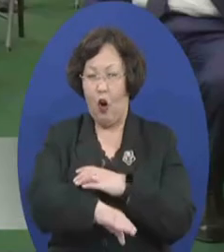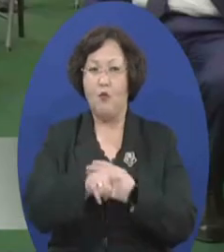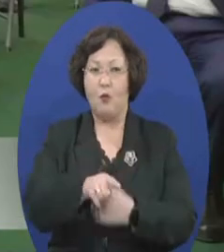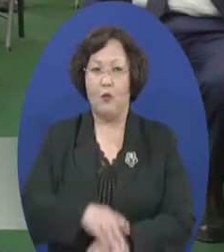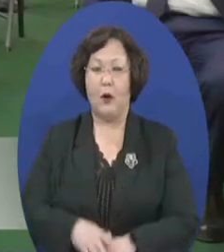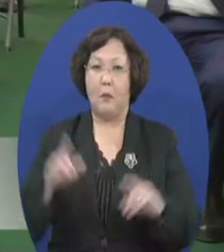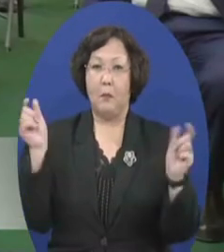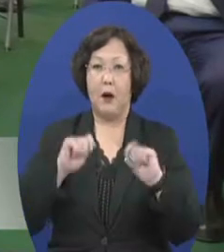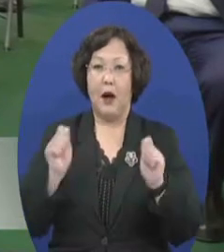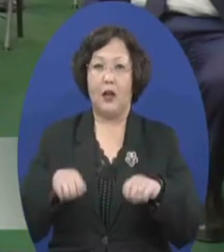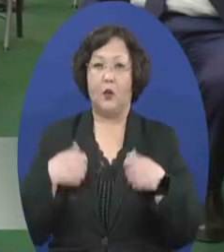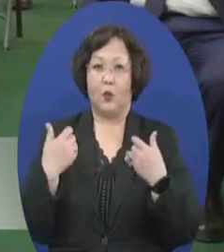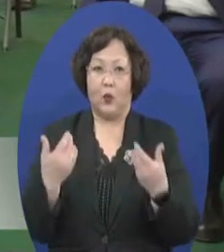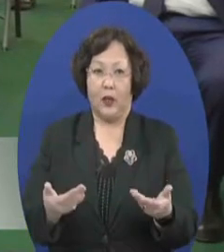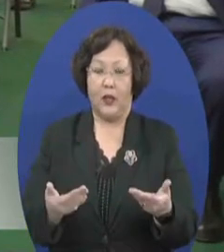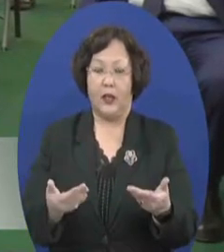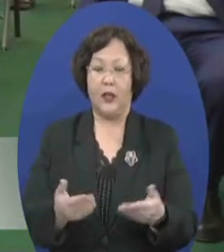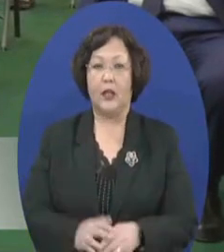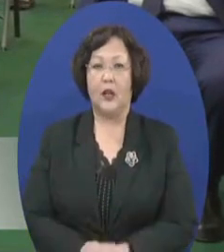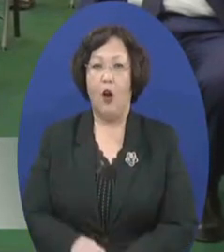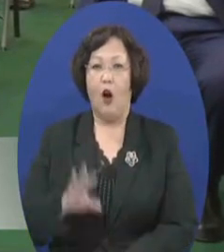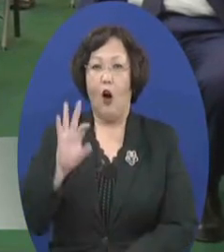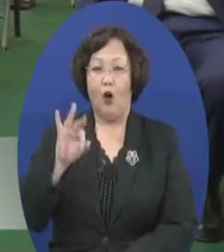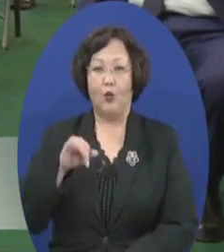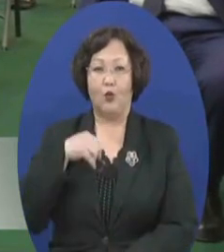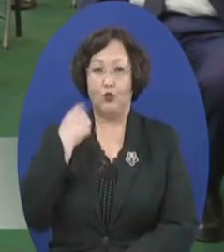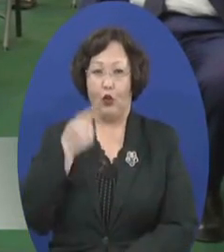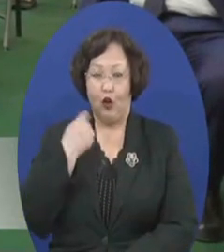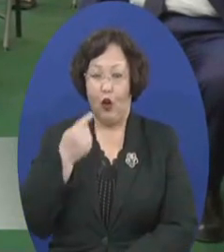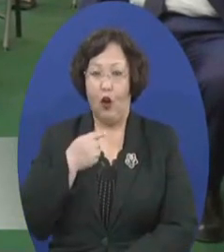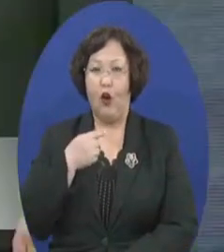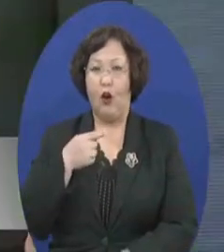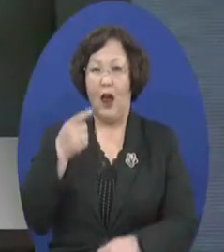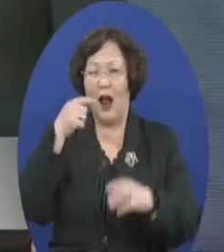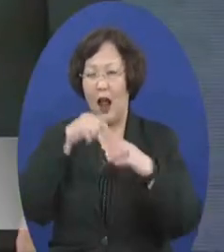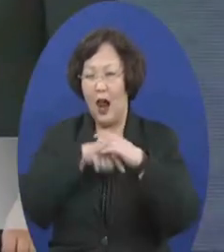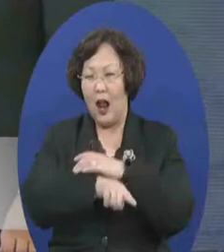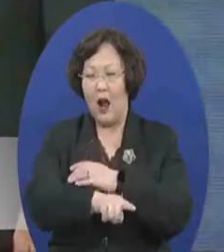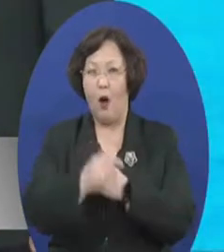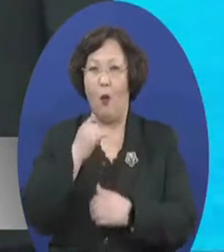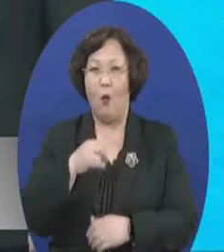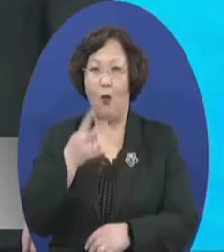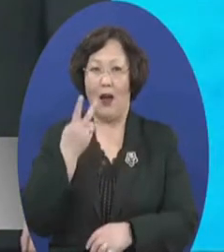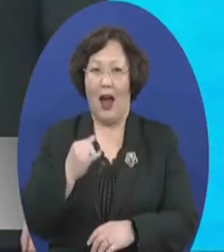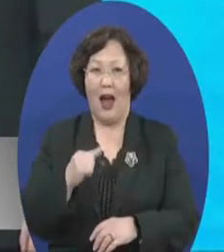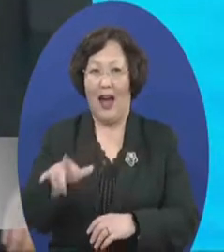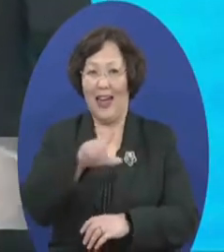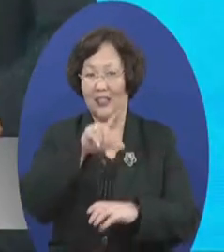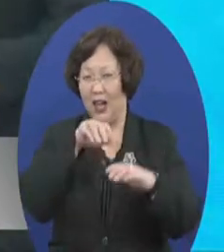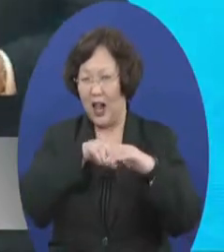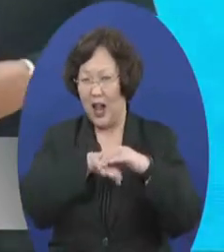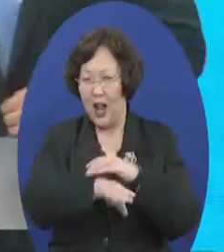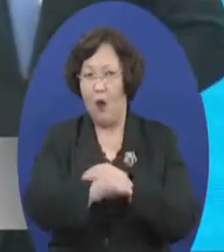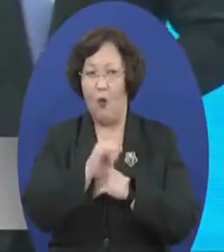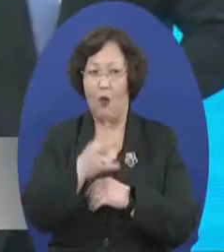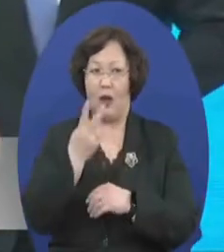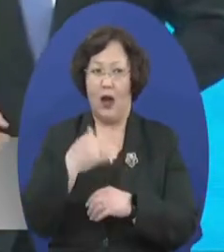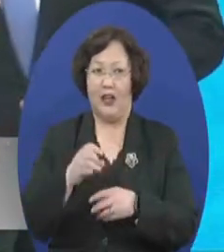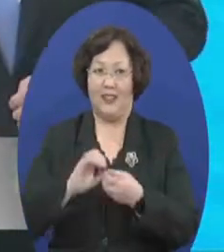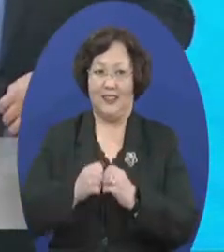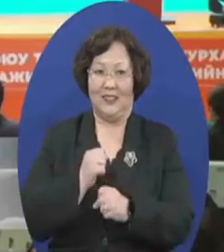За баяр хүргэе. Инснэр хоёулаа гүний уурхайн андеркатын буюу отлох